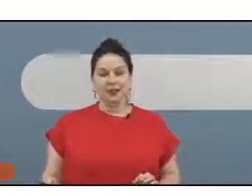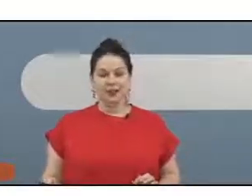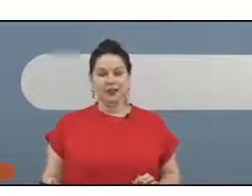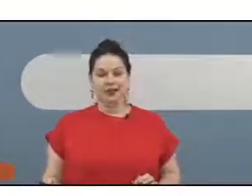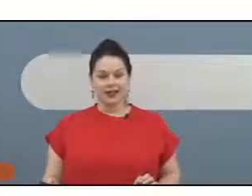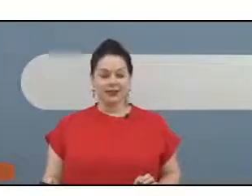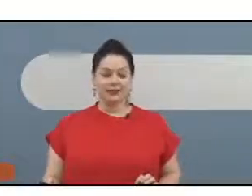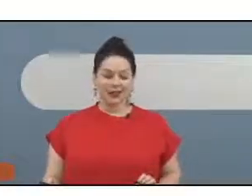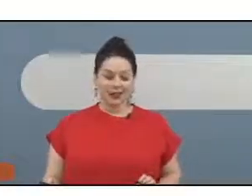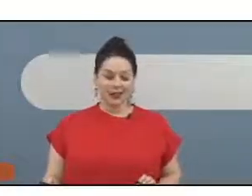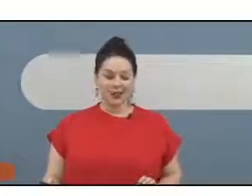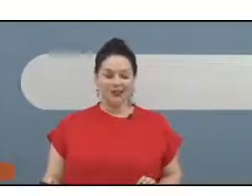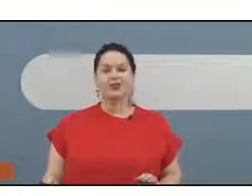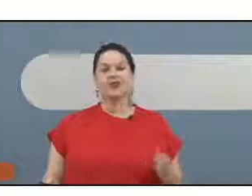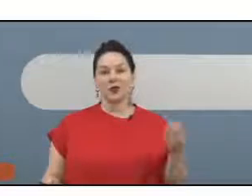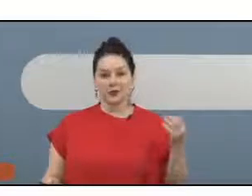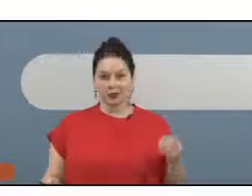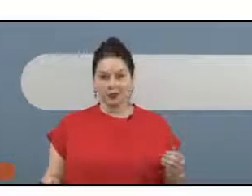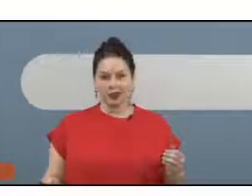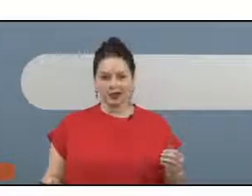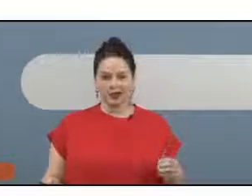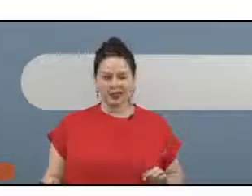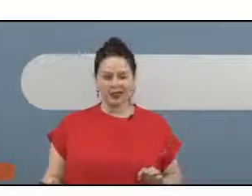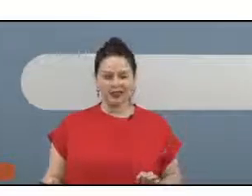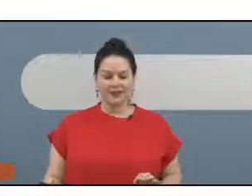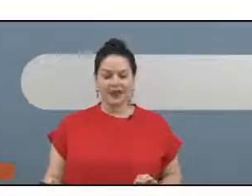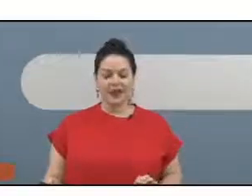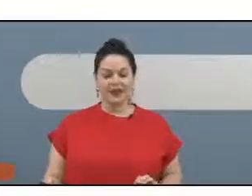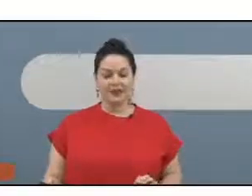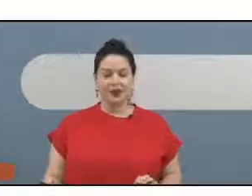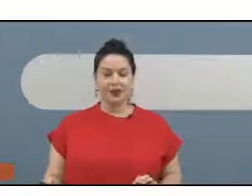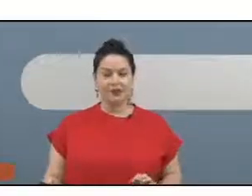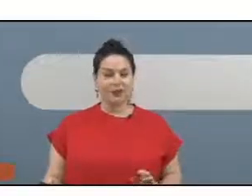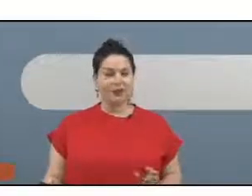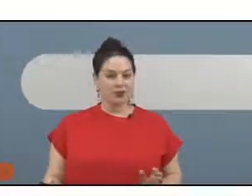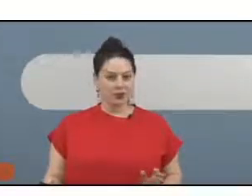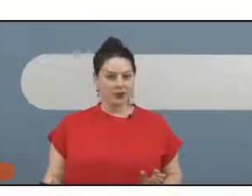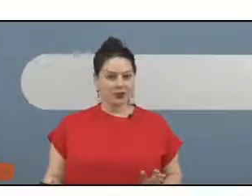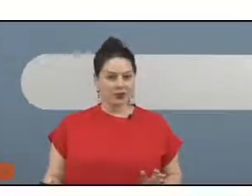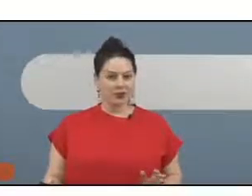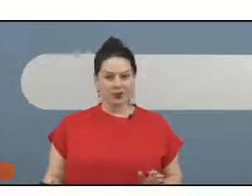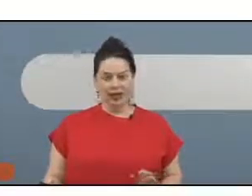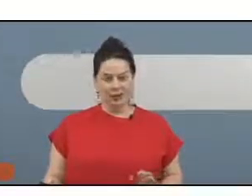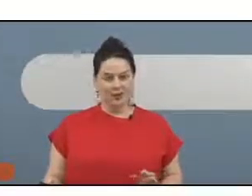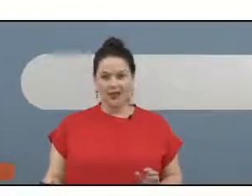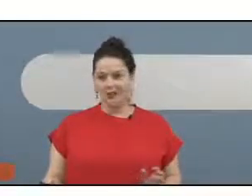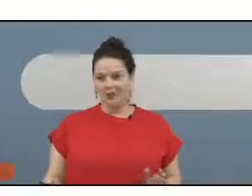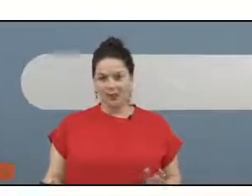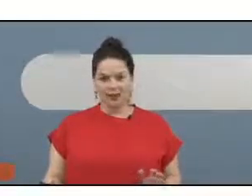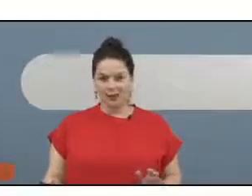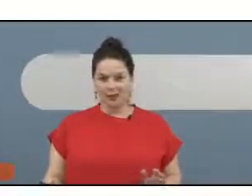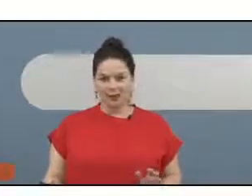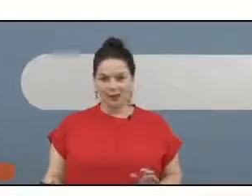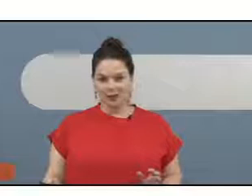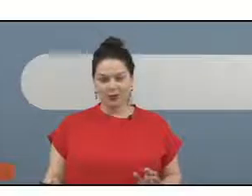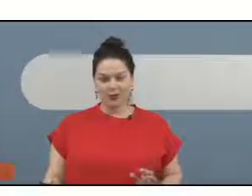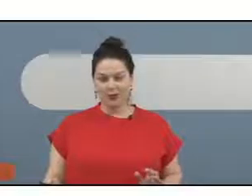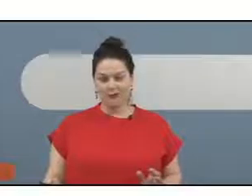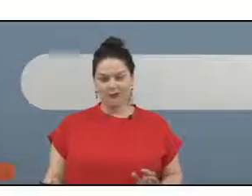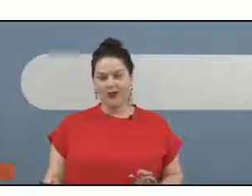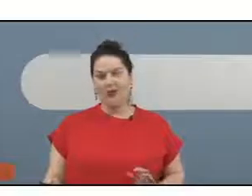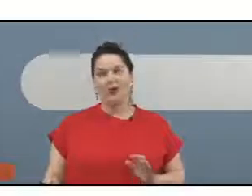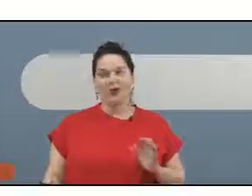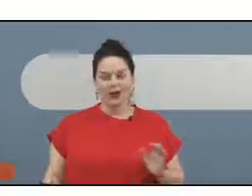נכיר את המיתוס על דדלוס ואיקרוס שהוא מהמיתולוגיה היוונית. נעסוק במשמעויות של הסיפור, למה חשוב ללמוד